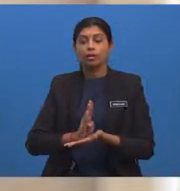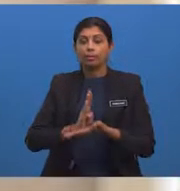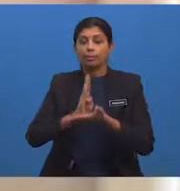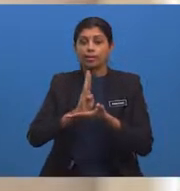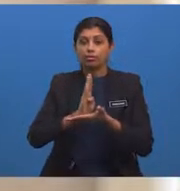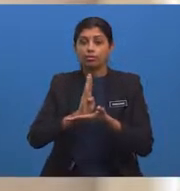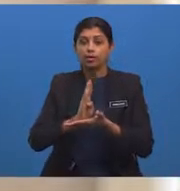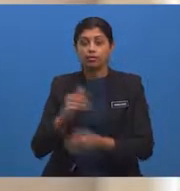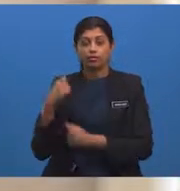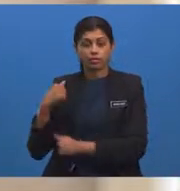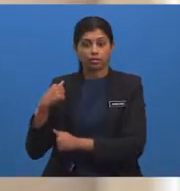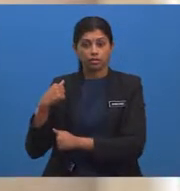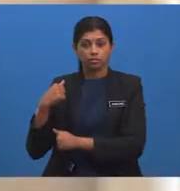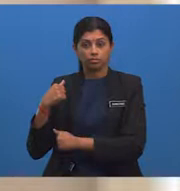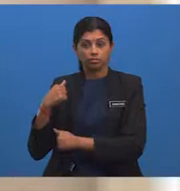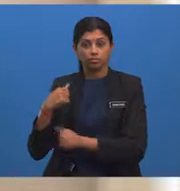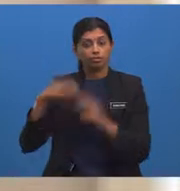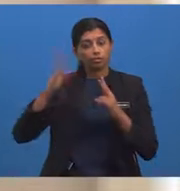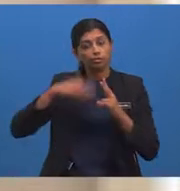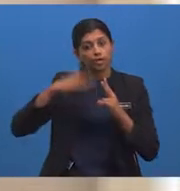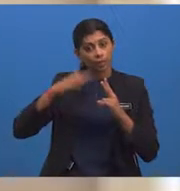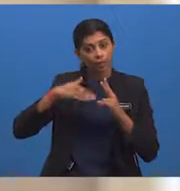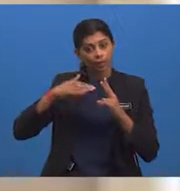ketenteraan, C. Perkahwinan diraja.